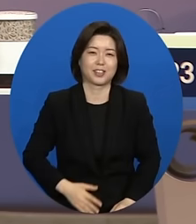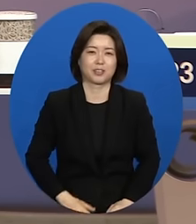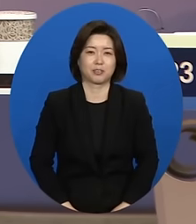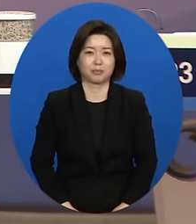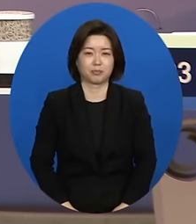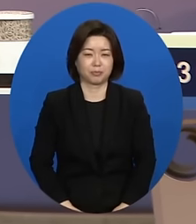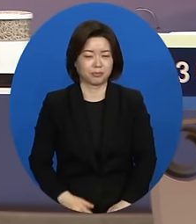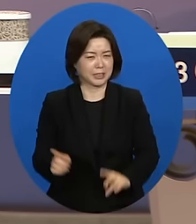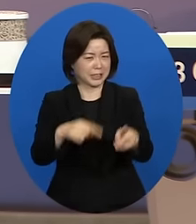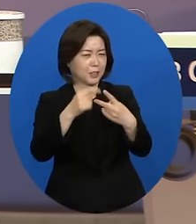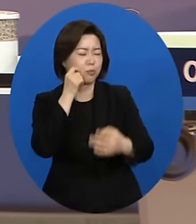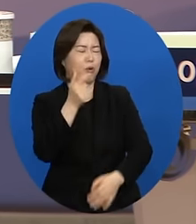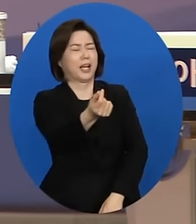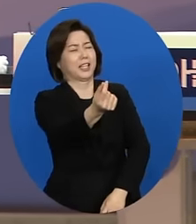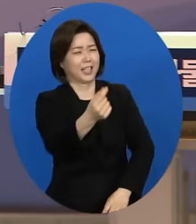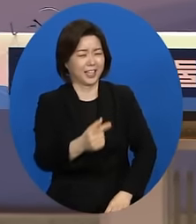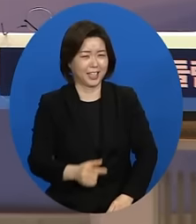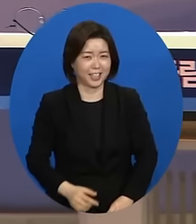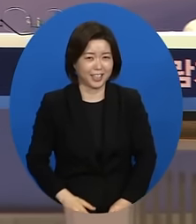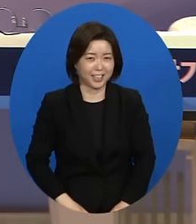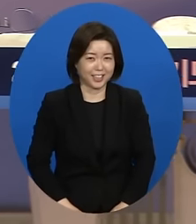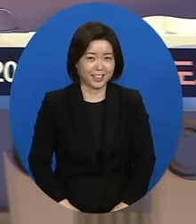못 알아듣는 것 같아.